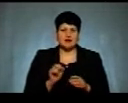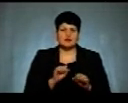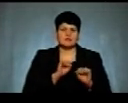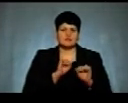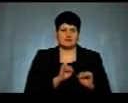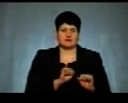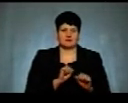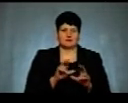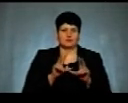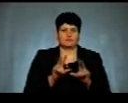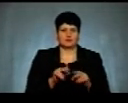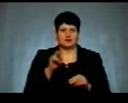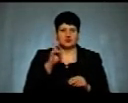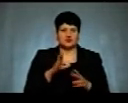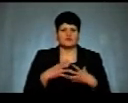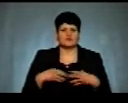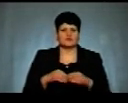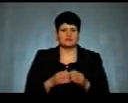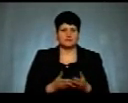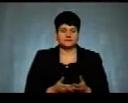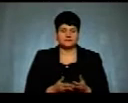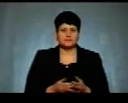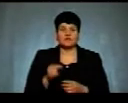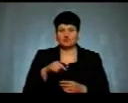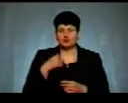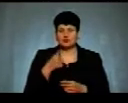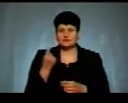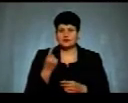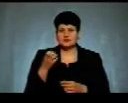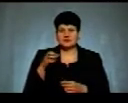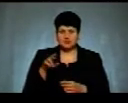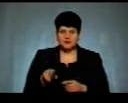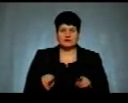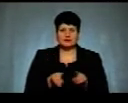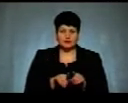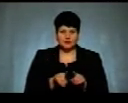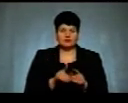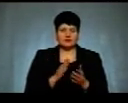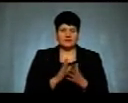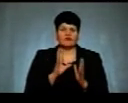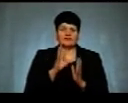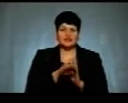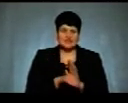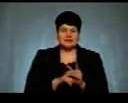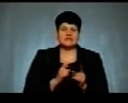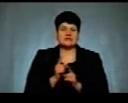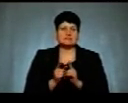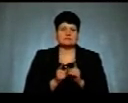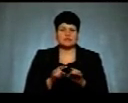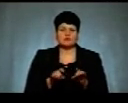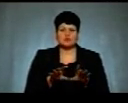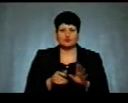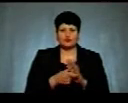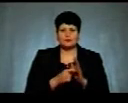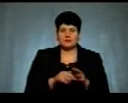військовослужбовців? В цьому році з 1 січня також внесена зміна до постанови